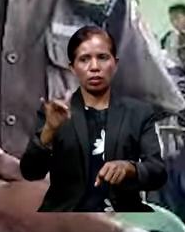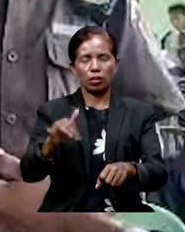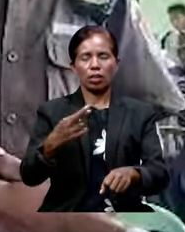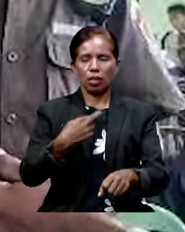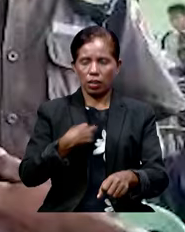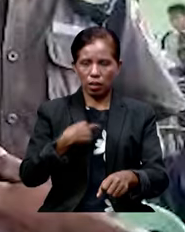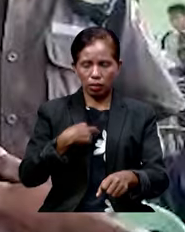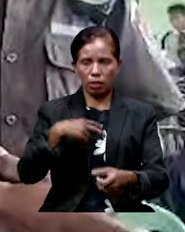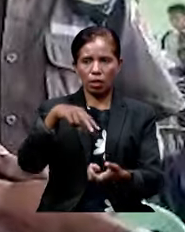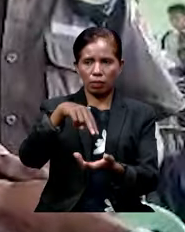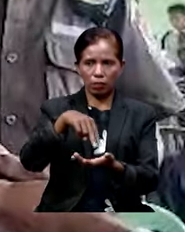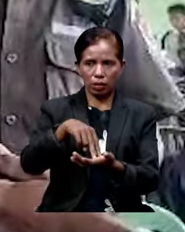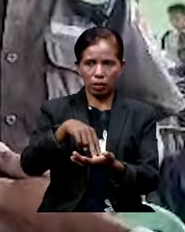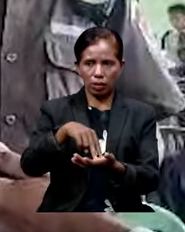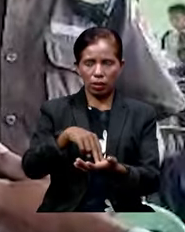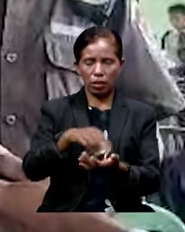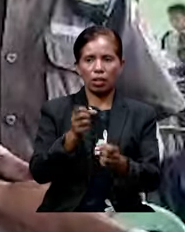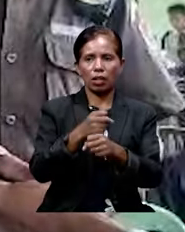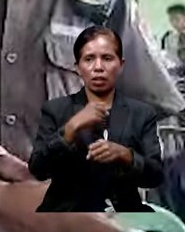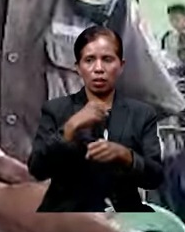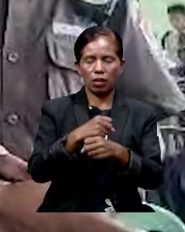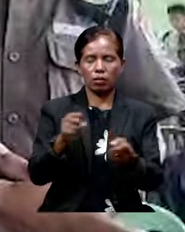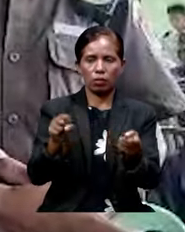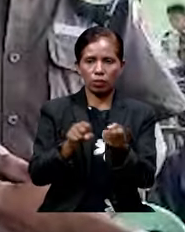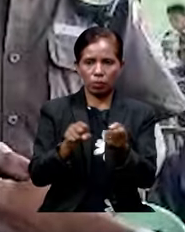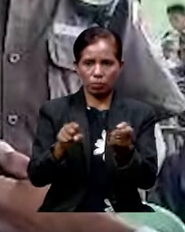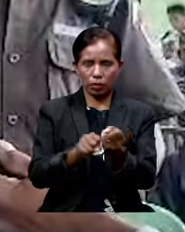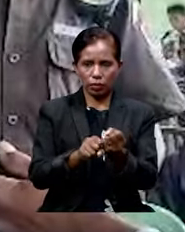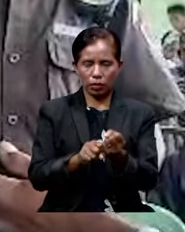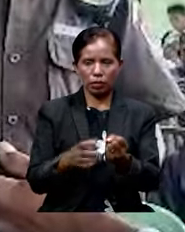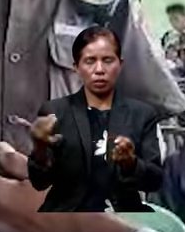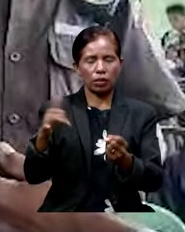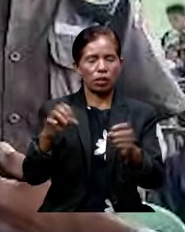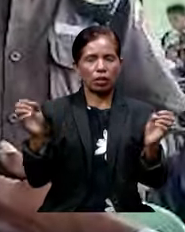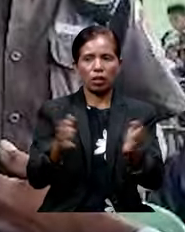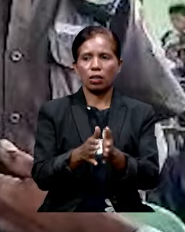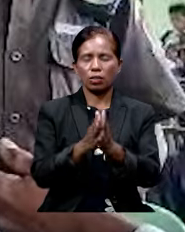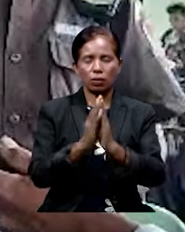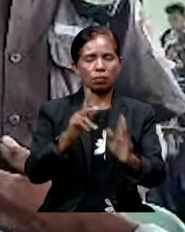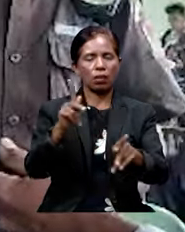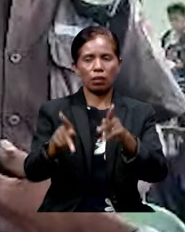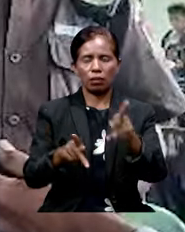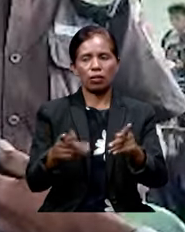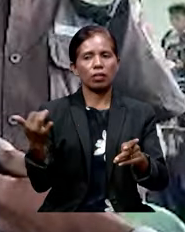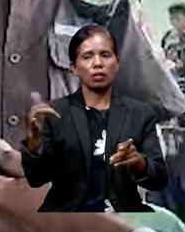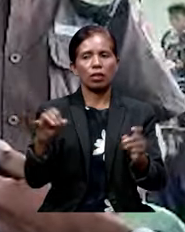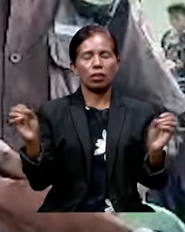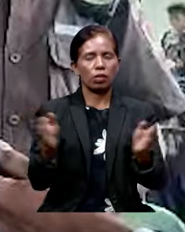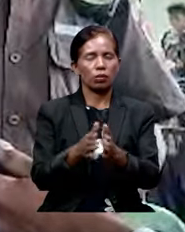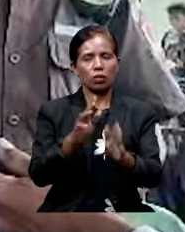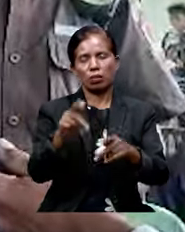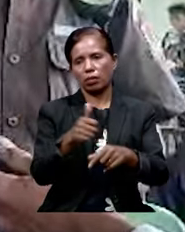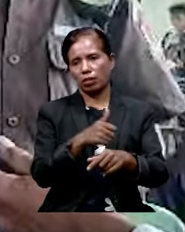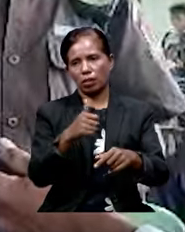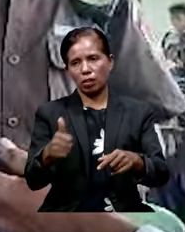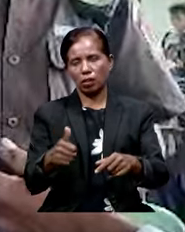maka hamri no hodi halo kontribusang i sira la husu ia komunidadi i sira la husi ia maselo mai be